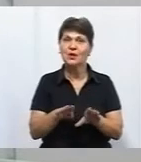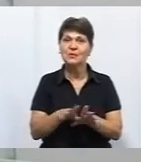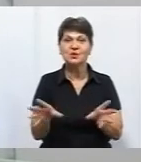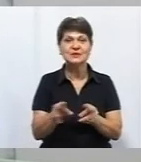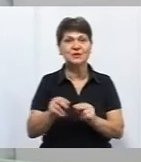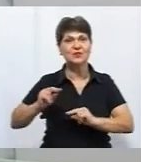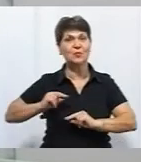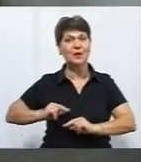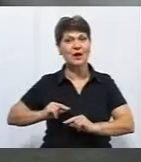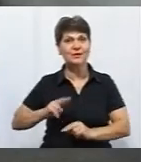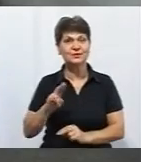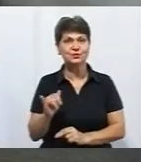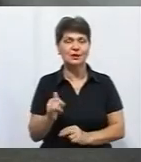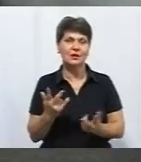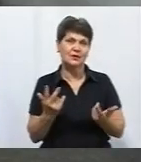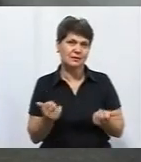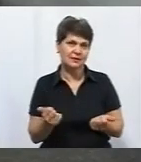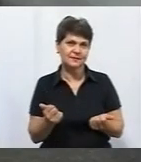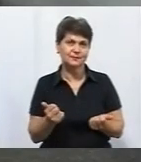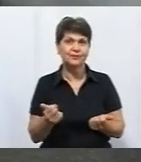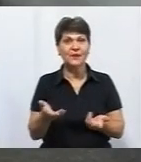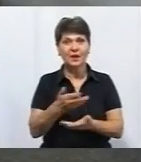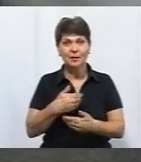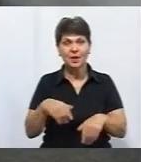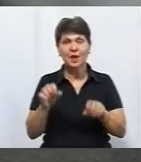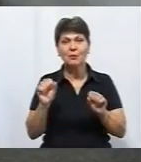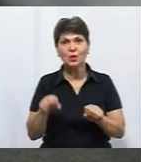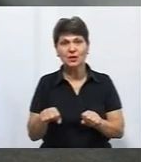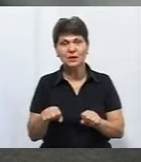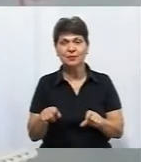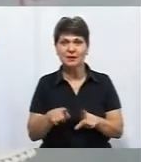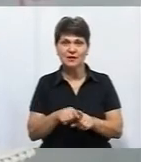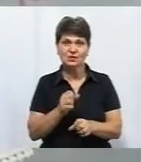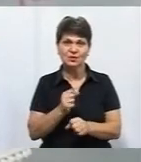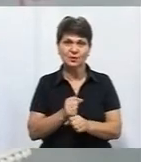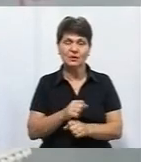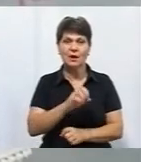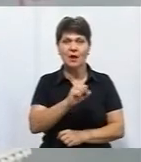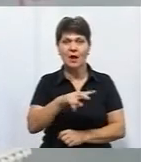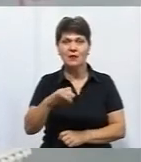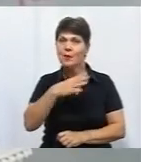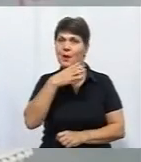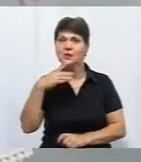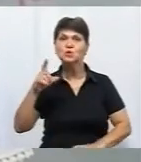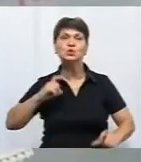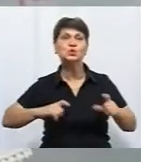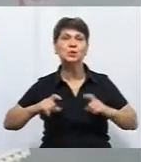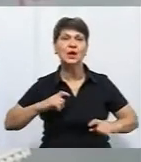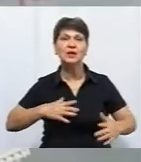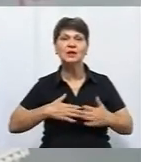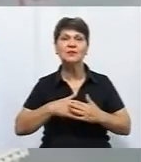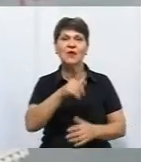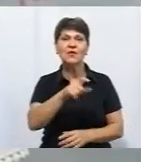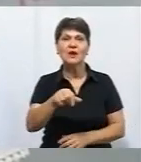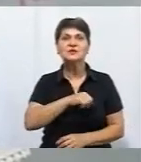співпрацю? Так, ми могли б також зробити. Проте дуже багато студентів, волонтерів хочуть